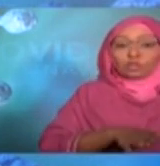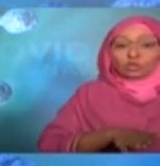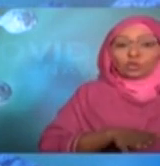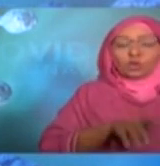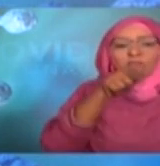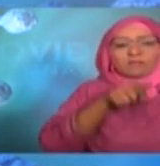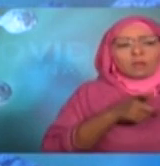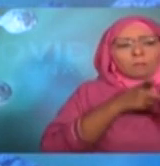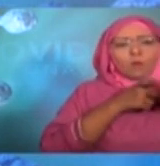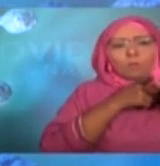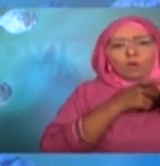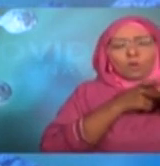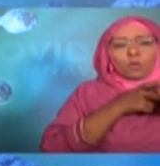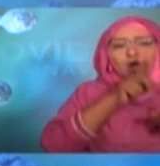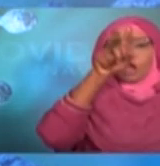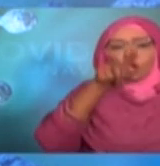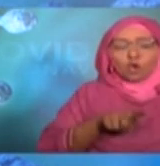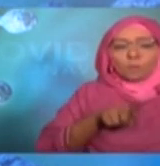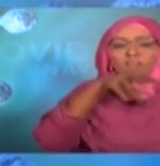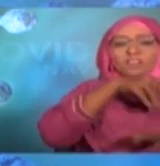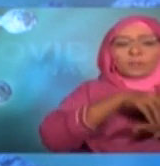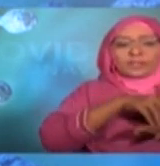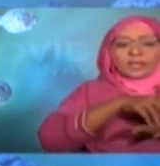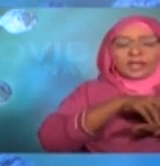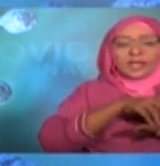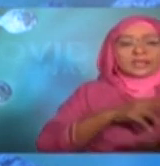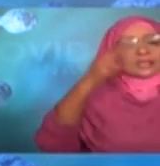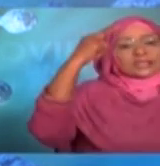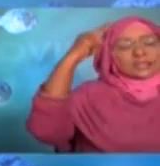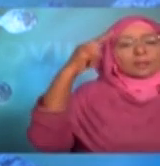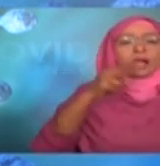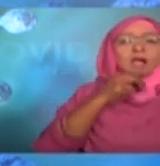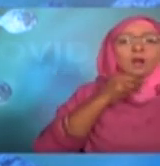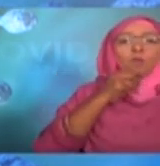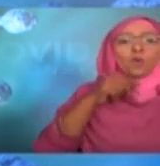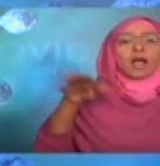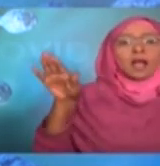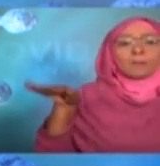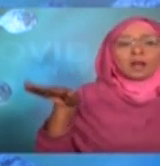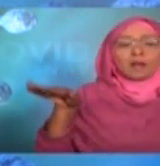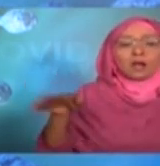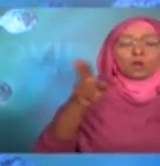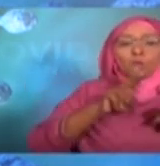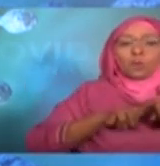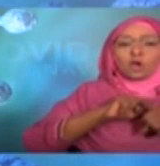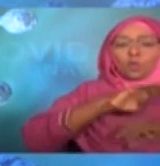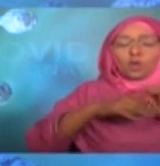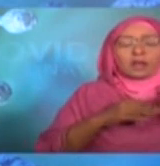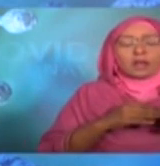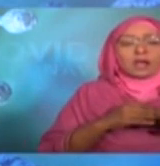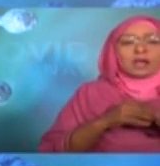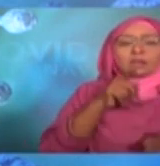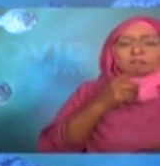عليهم في منطقة أبو حمامة، وكل المتحدثين عبروا عن الأسف لما